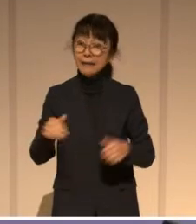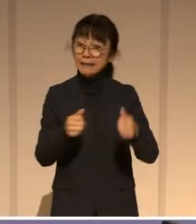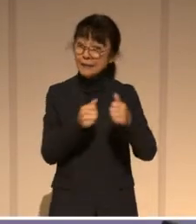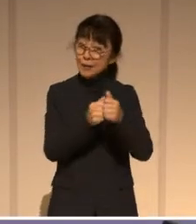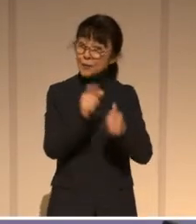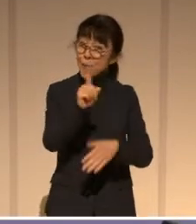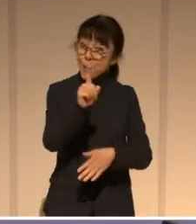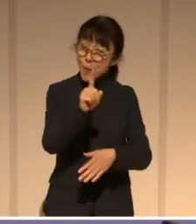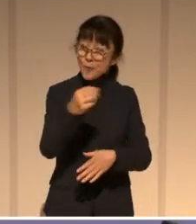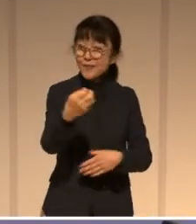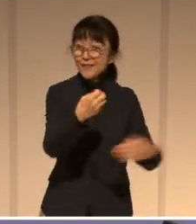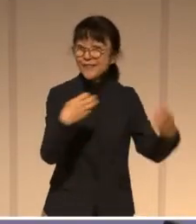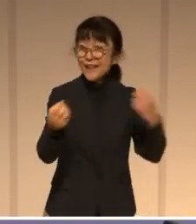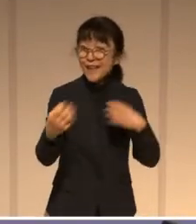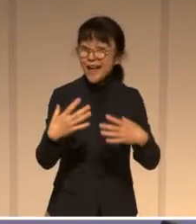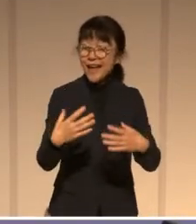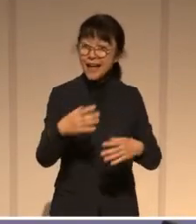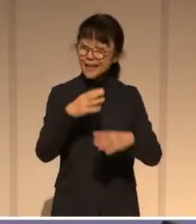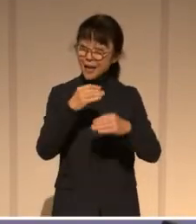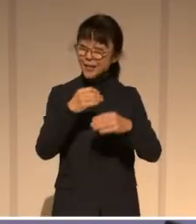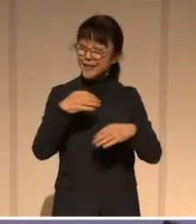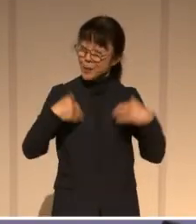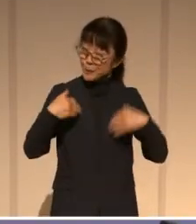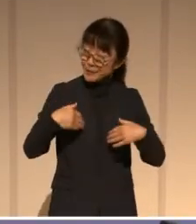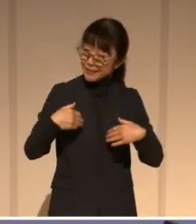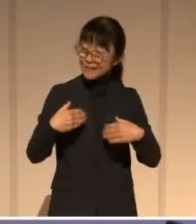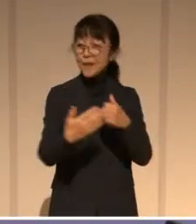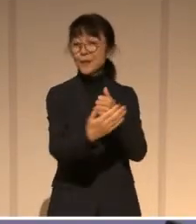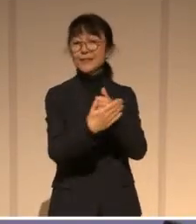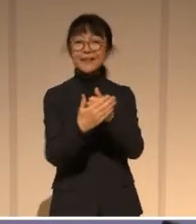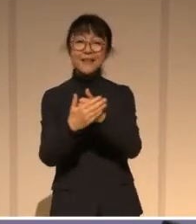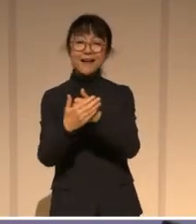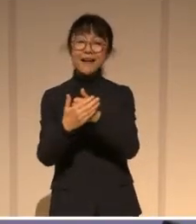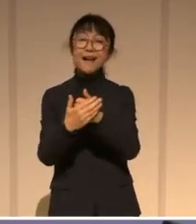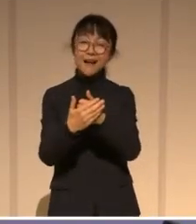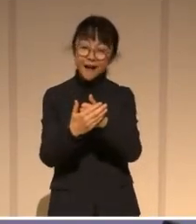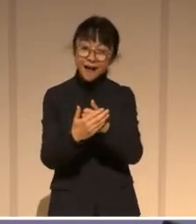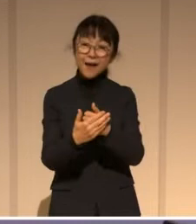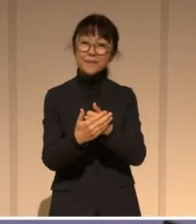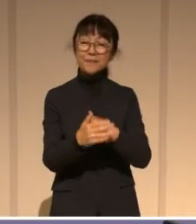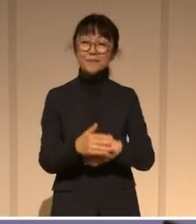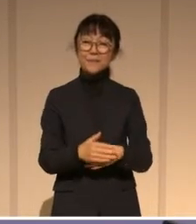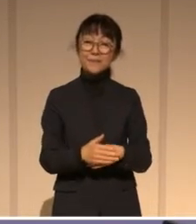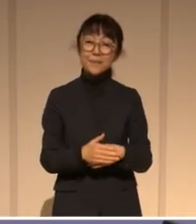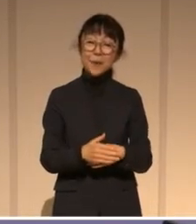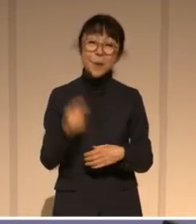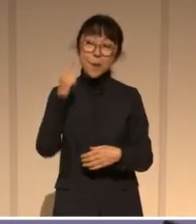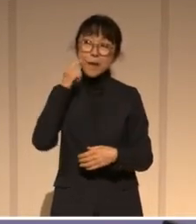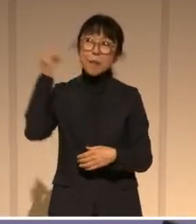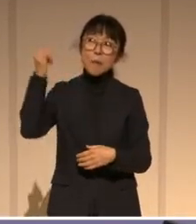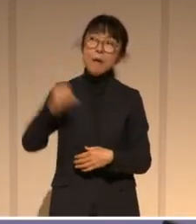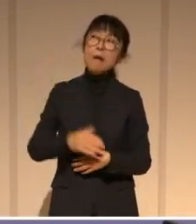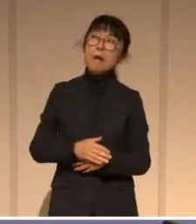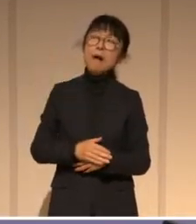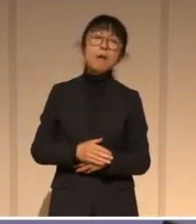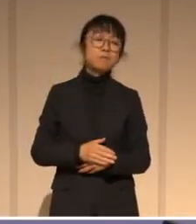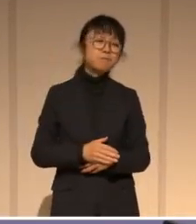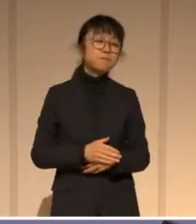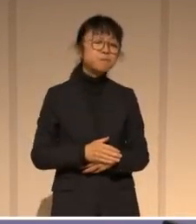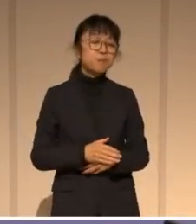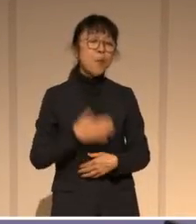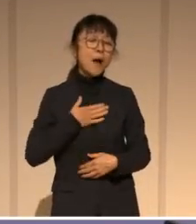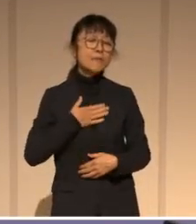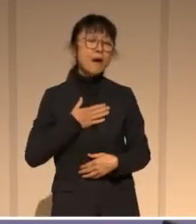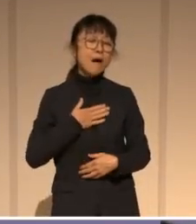とって書くよねぇガッキーみたいな感じにすごくサポートしてくれてそれでなんかおやもう阿蘇